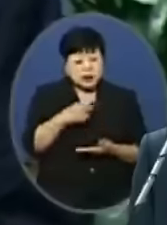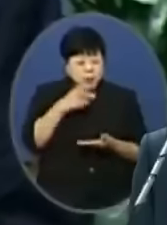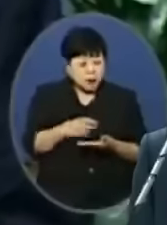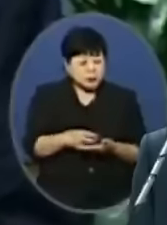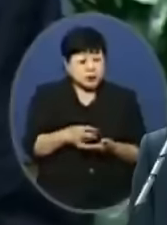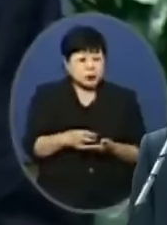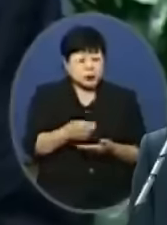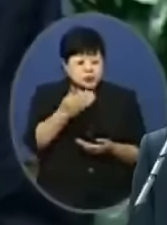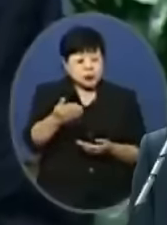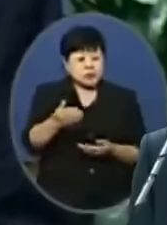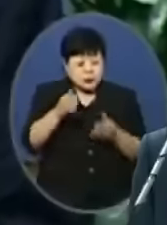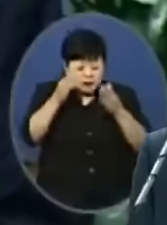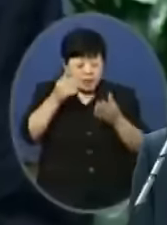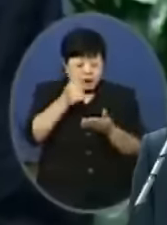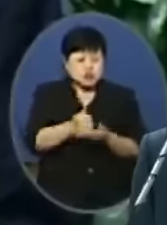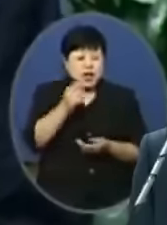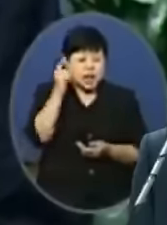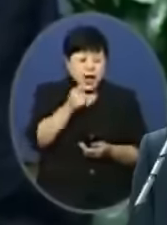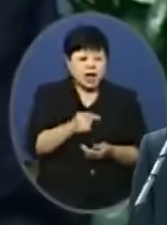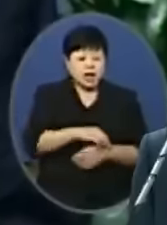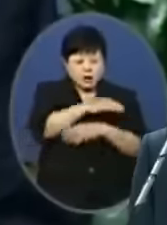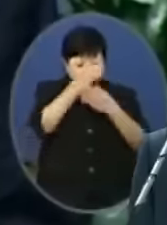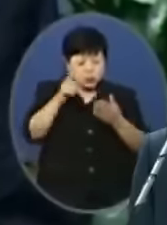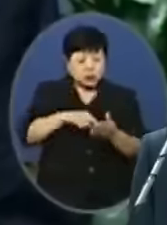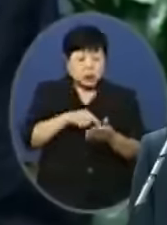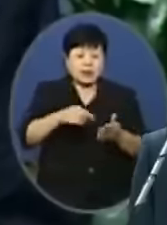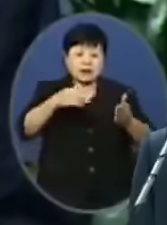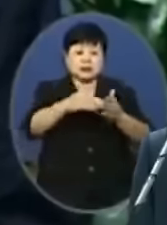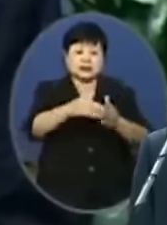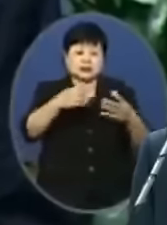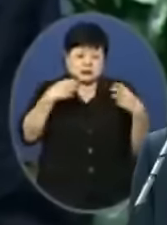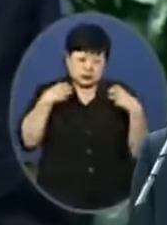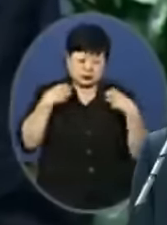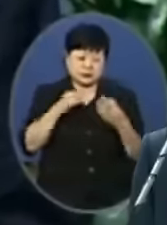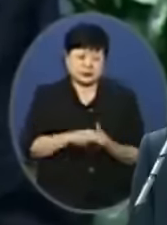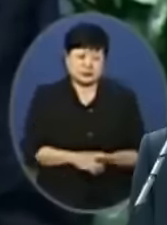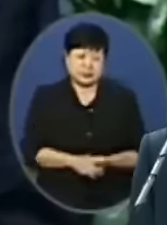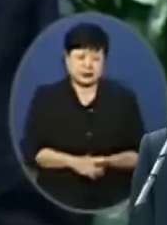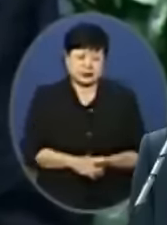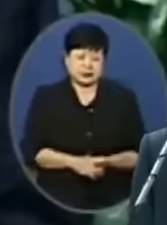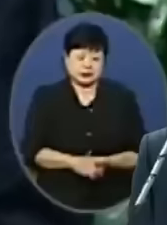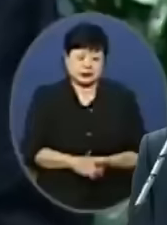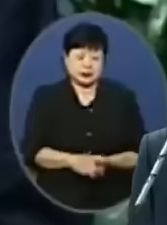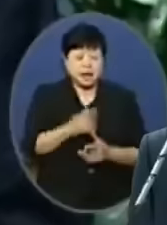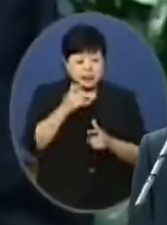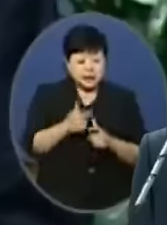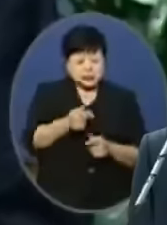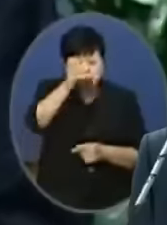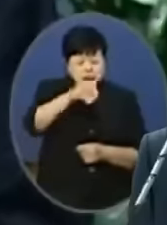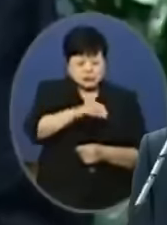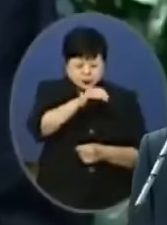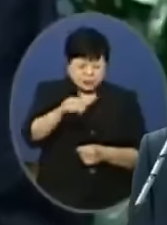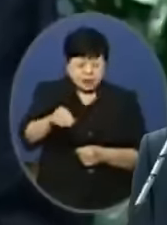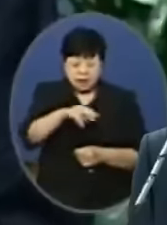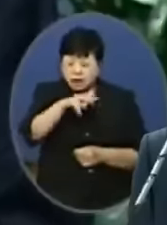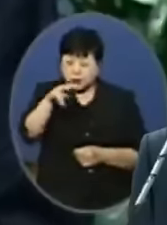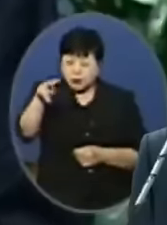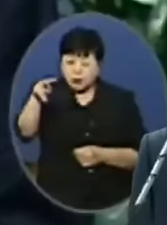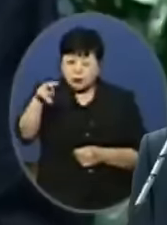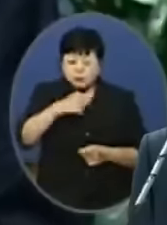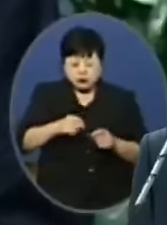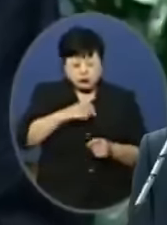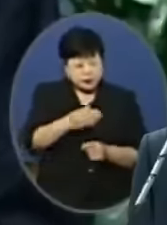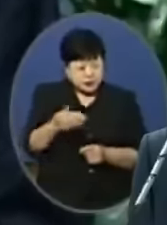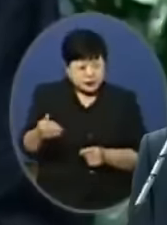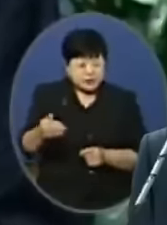법적으로 여러분을 향한 죄악을 전부 담당하신 것입니다. 그래서 예수 십자가를 우리가 바라보면 몸지고